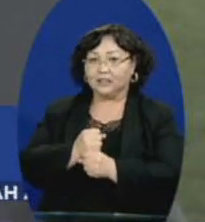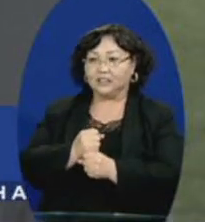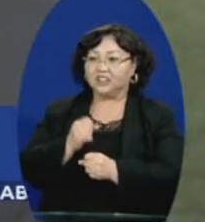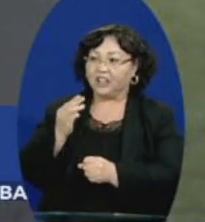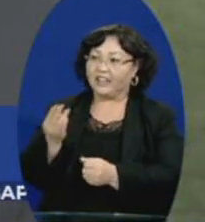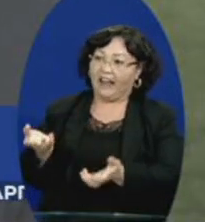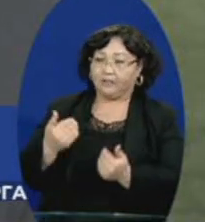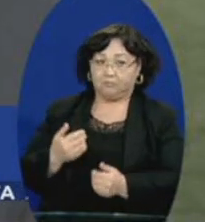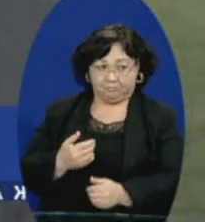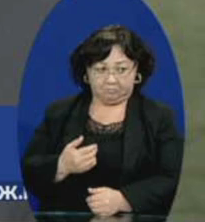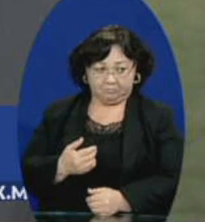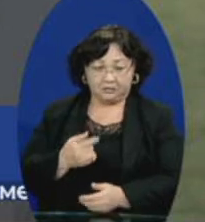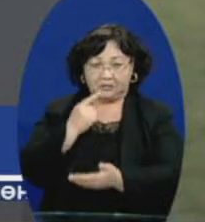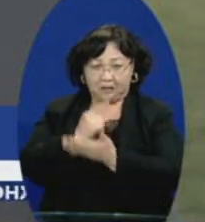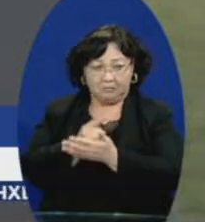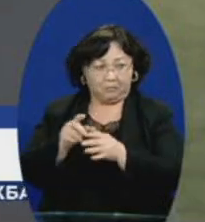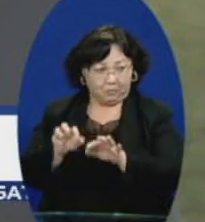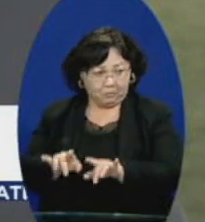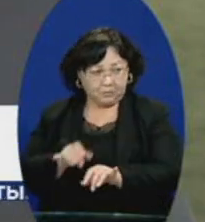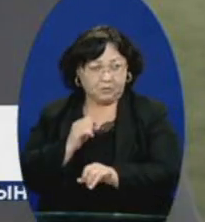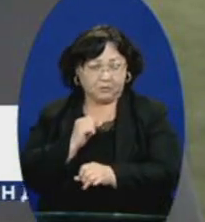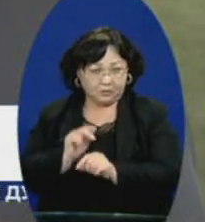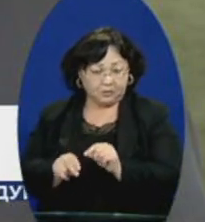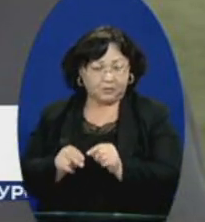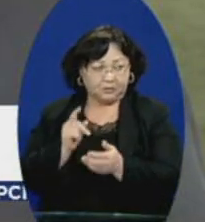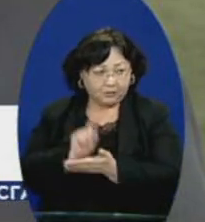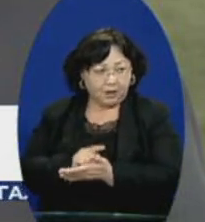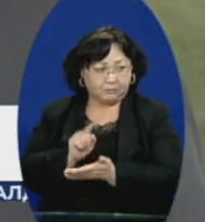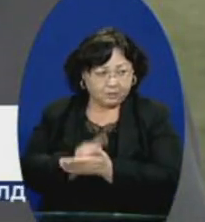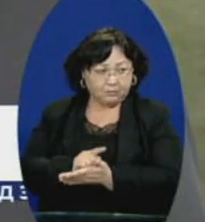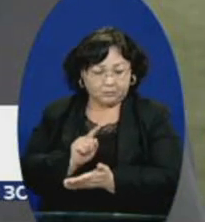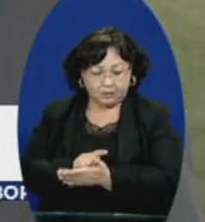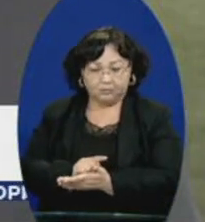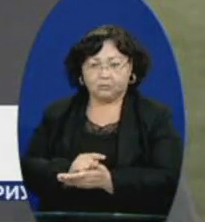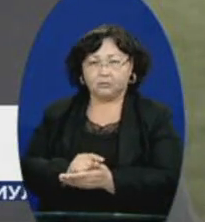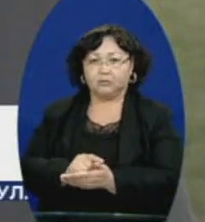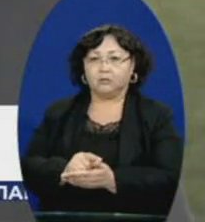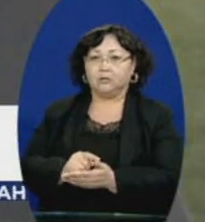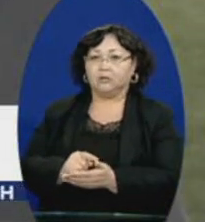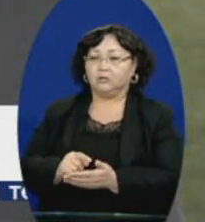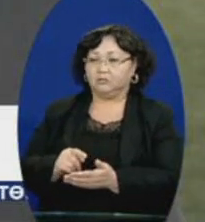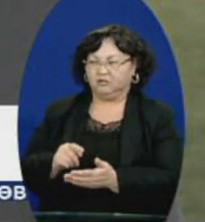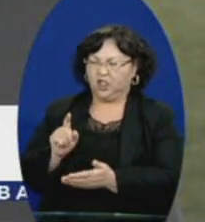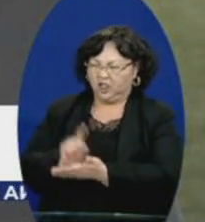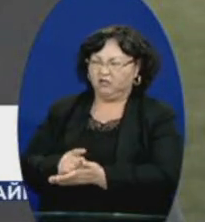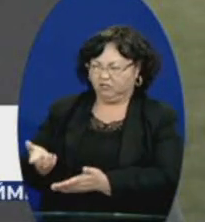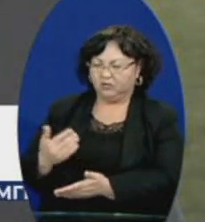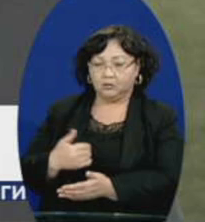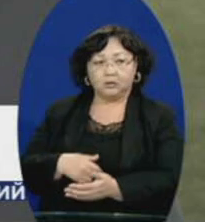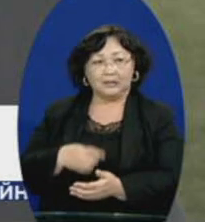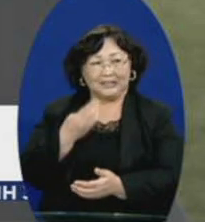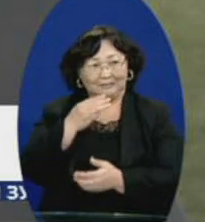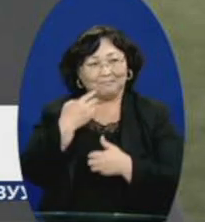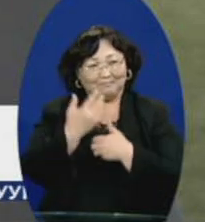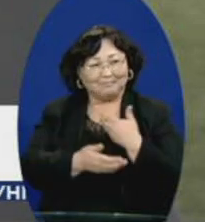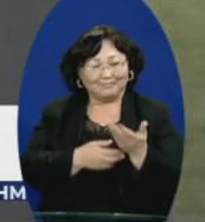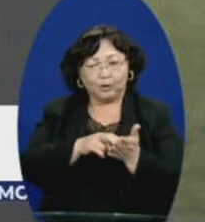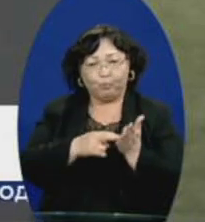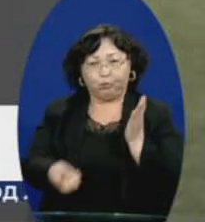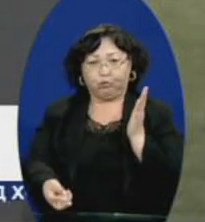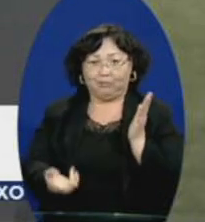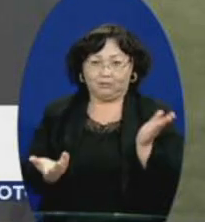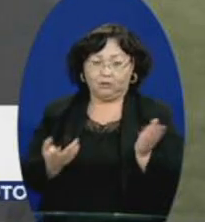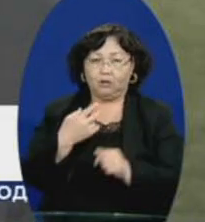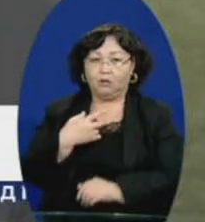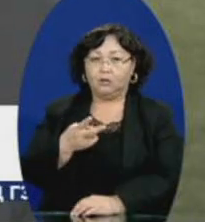зүй компьютерийн шалгалт гэдэг юм. Ингээд тодорхой хэмжээний шалгалтууд өгөхөөрөө одоо тэнцдэггүй ийм нөхцөл байдлууд бол бий. Тэгэхээр 226